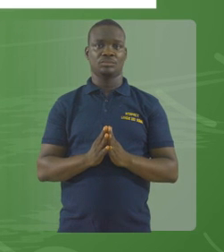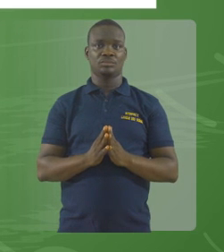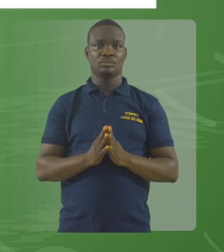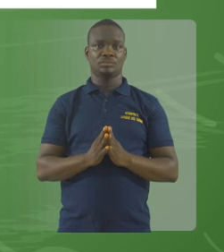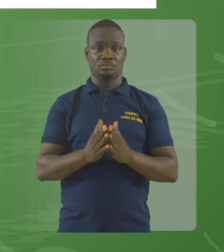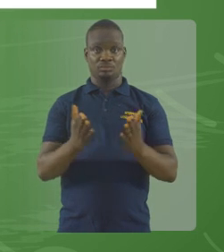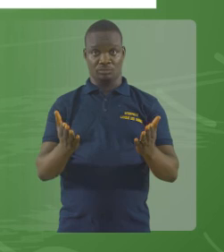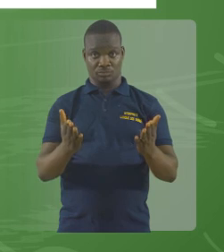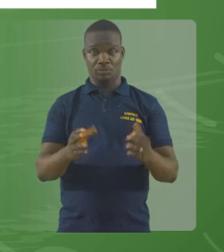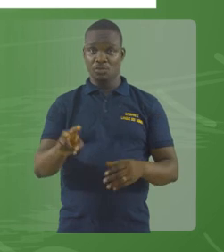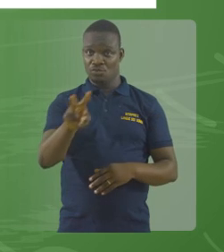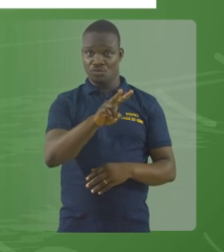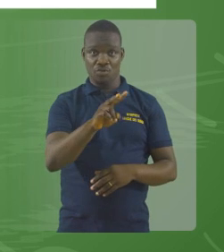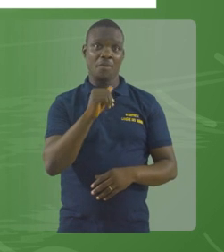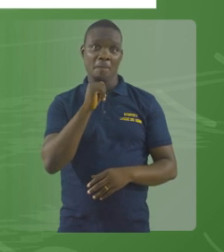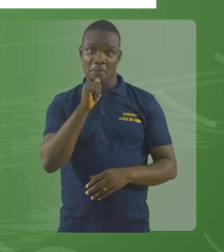Vous n'êtes pas en vacances.